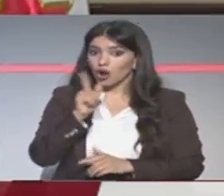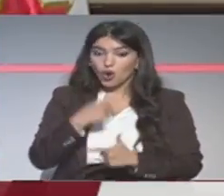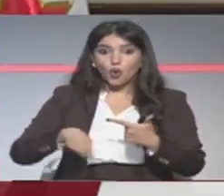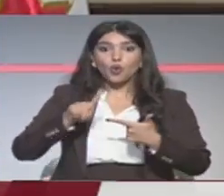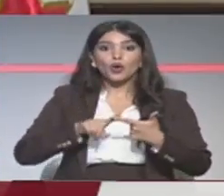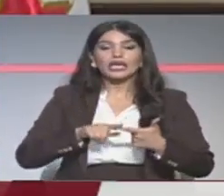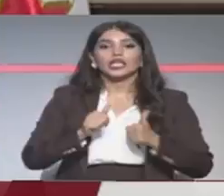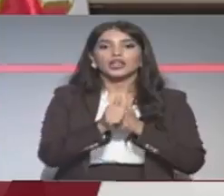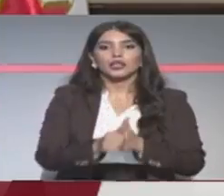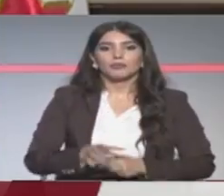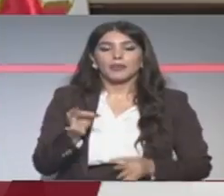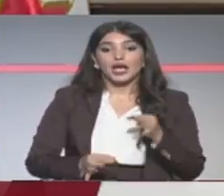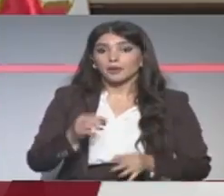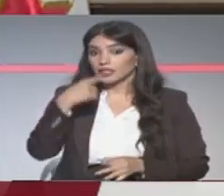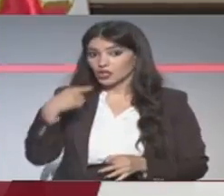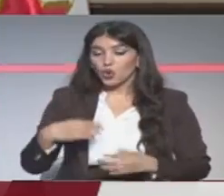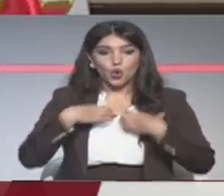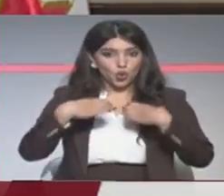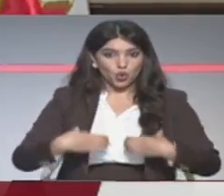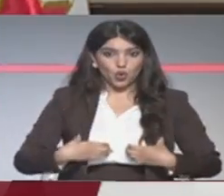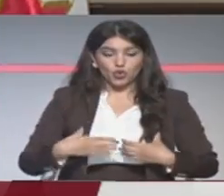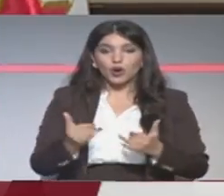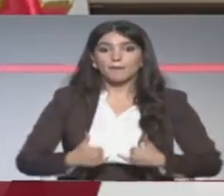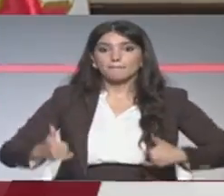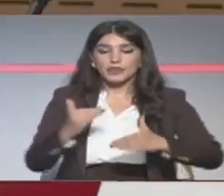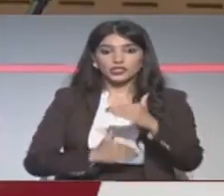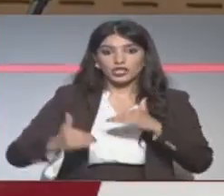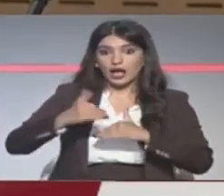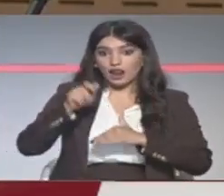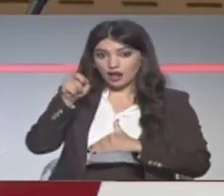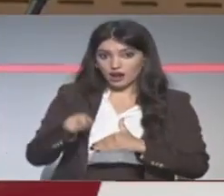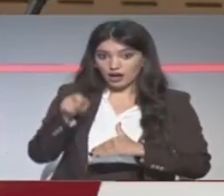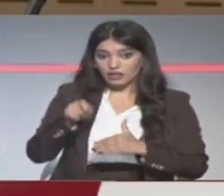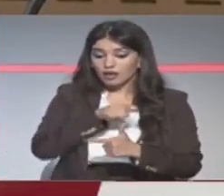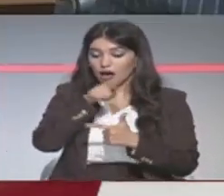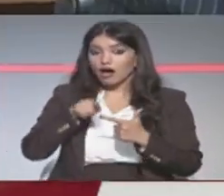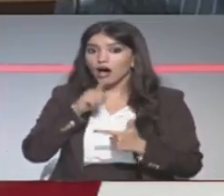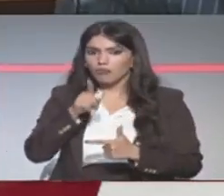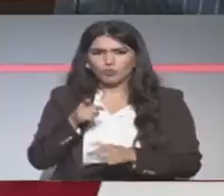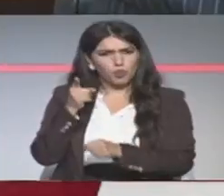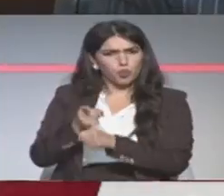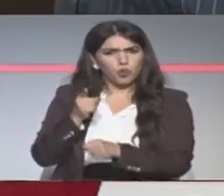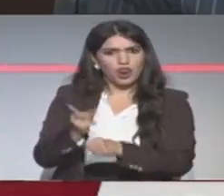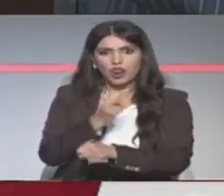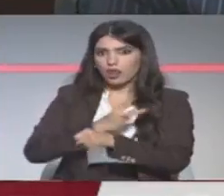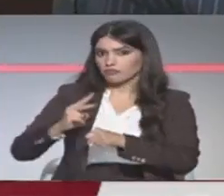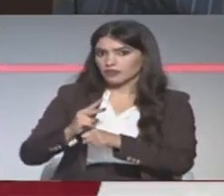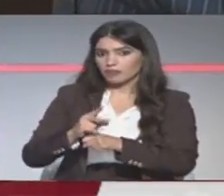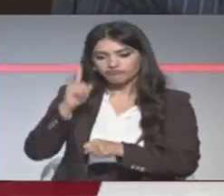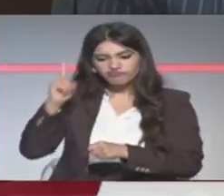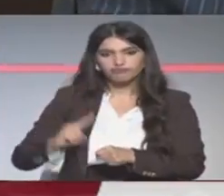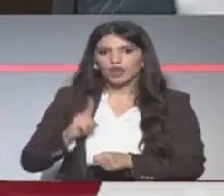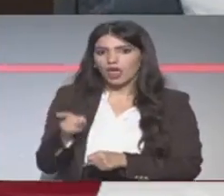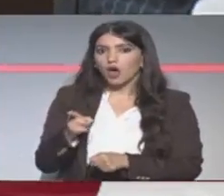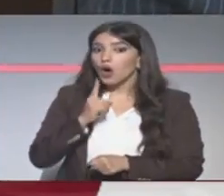العام لدى محكمة الاستئناف بنابل وعضو المجلس الأعلى للقضاء خالد عباس ما وصفها بالاتهامات الخطيرة والكيدية،